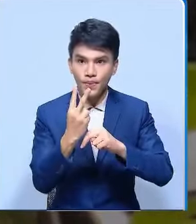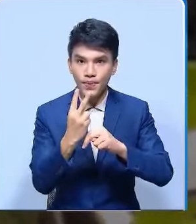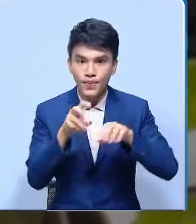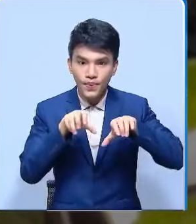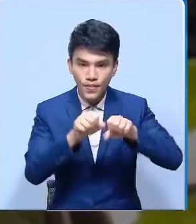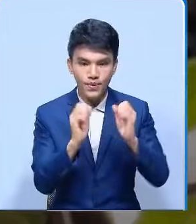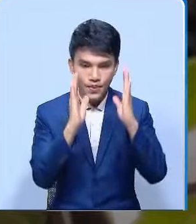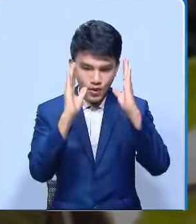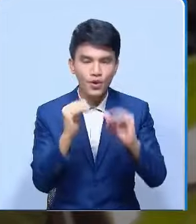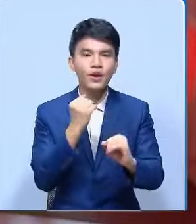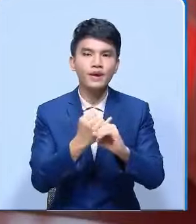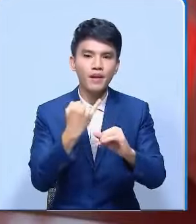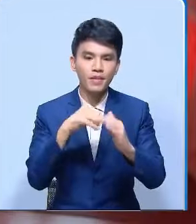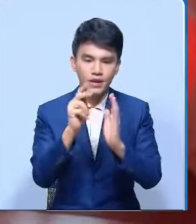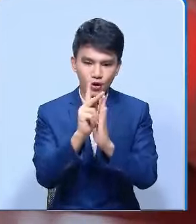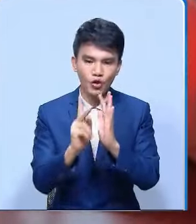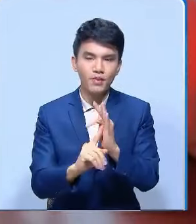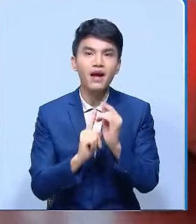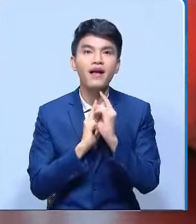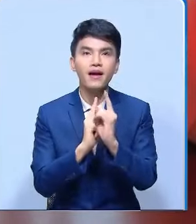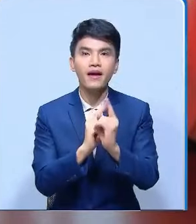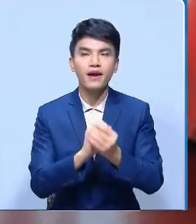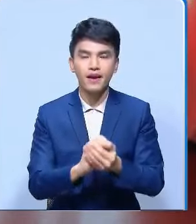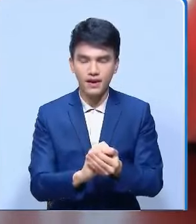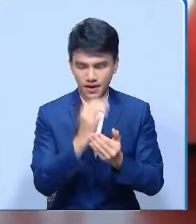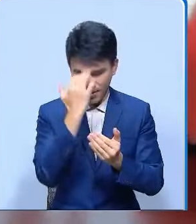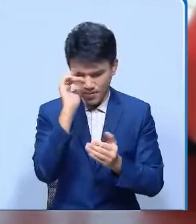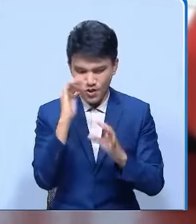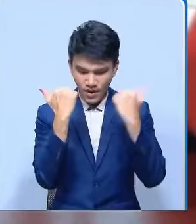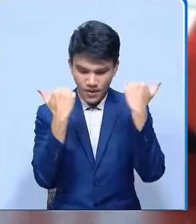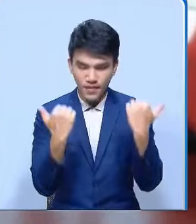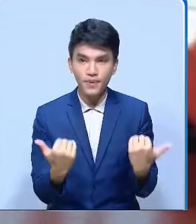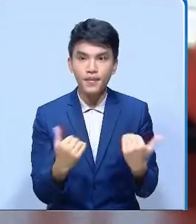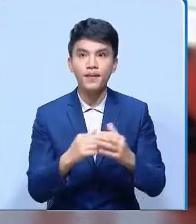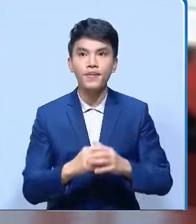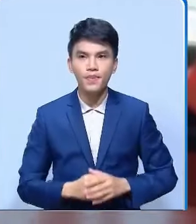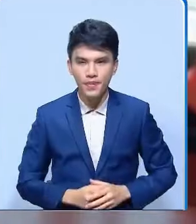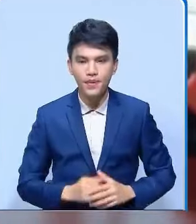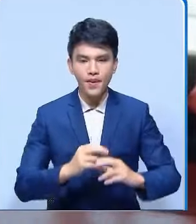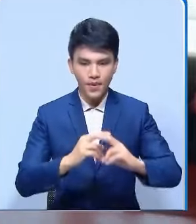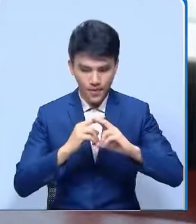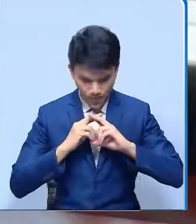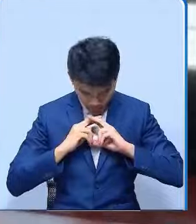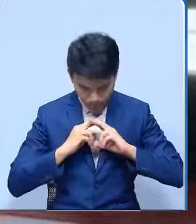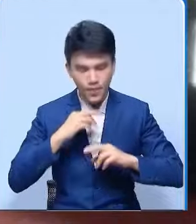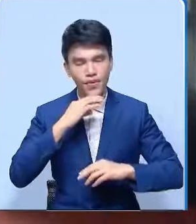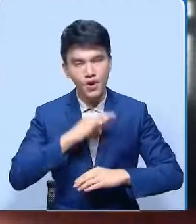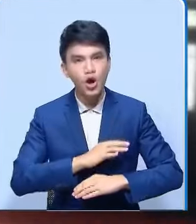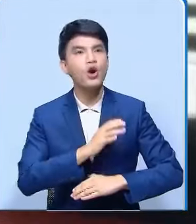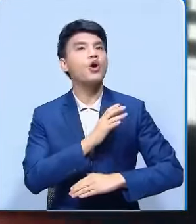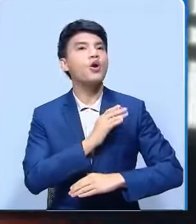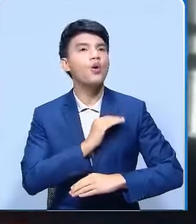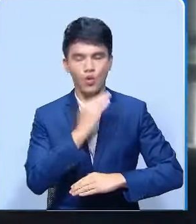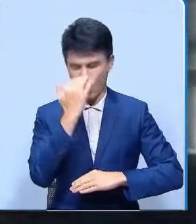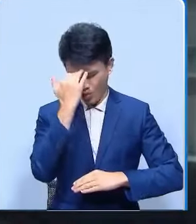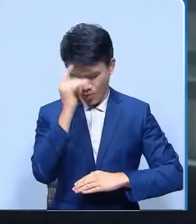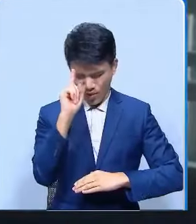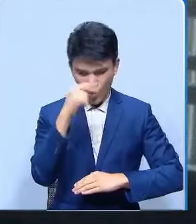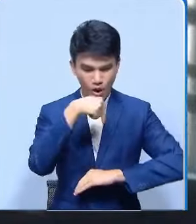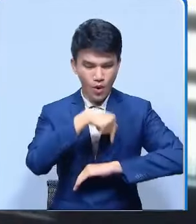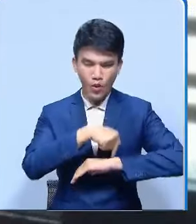ผู้กระทำผิดมาดำเนินคดีตามกฎหมายเพราะว่าทุกวันนี้ค่ะแกเองก็ต้องอยู่อย่างหวาดผวานะคะเพราะว่าถ้าเกิดขึ้นช่วงเวล